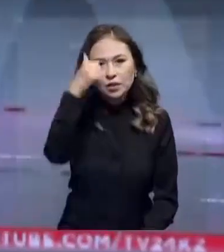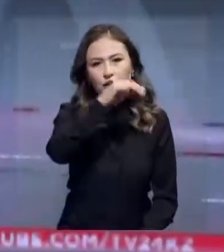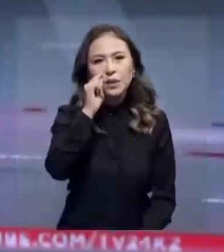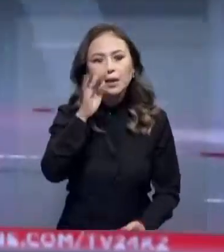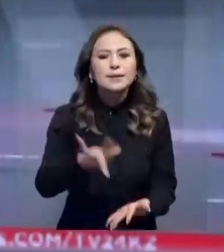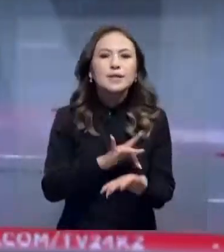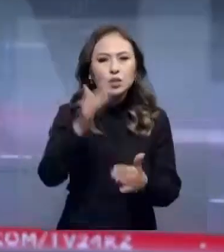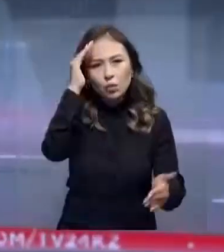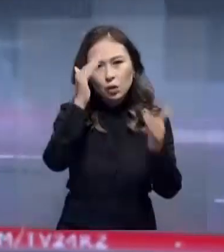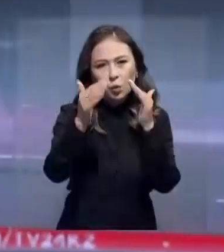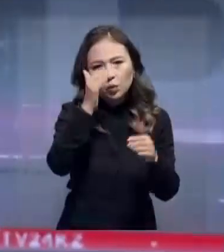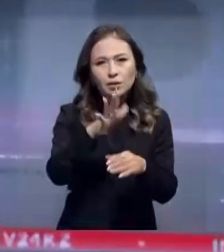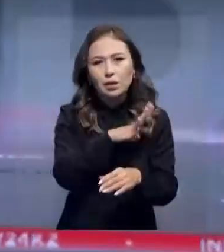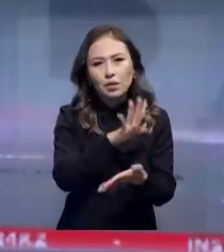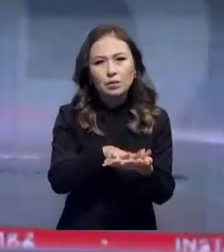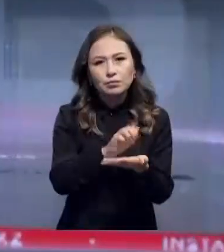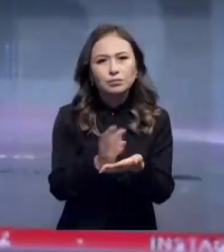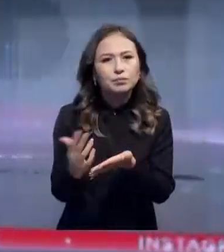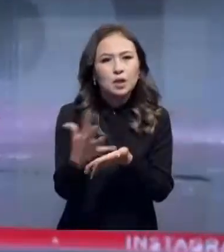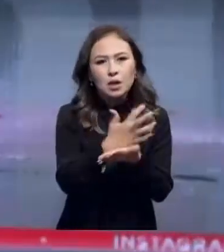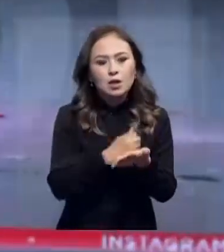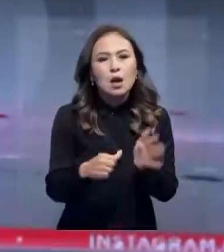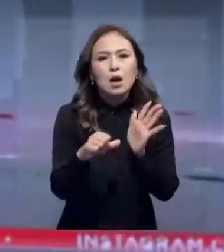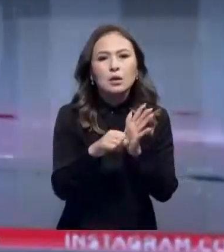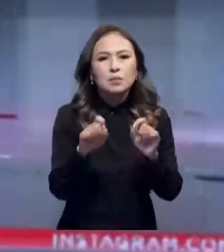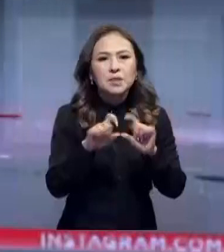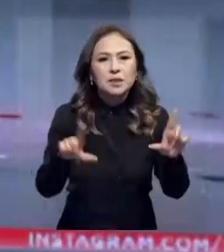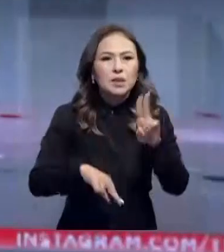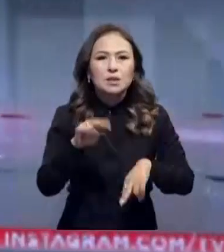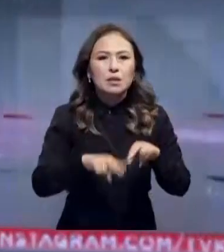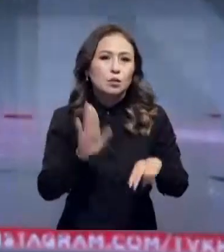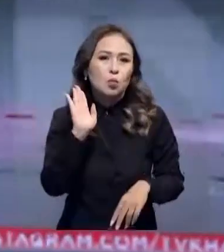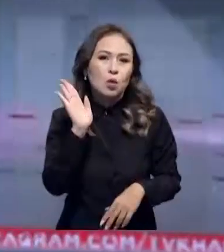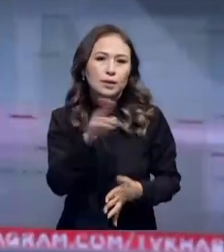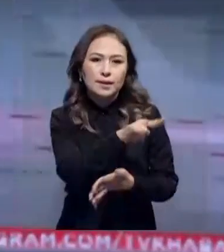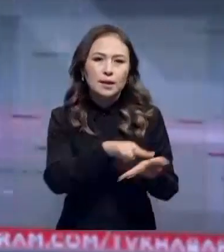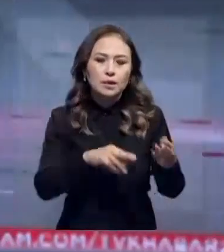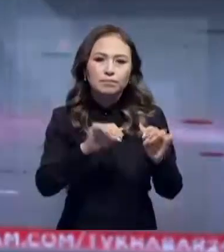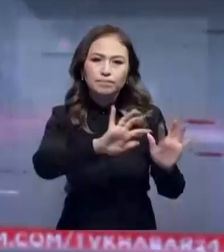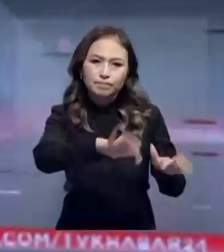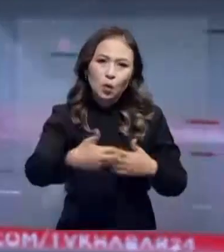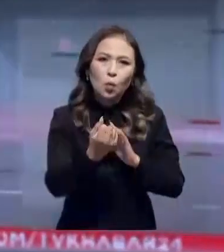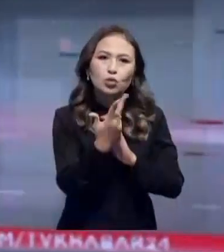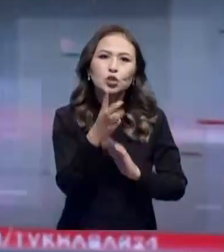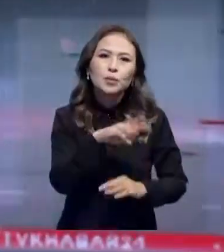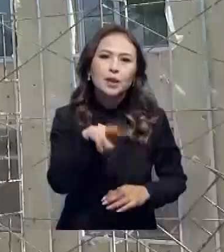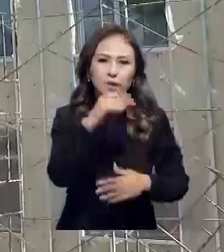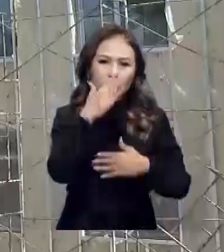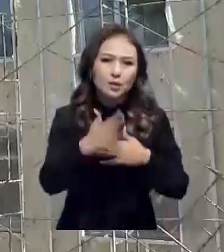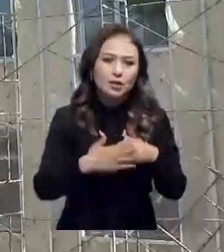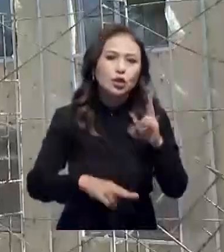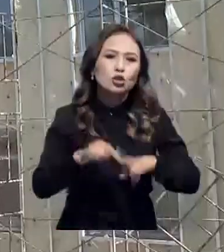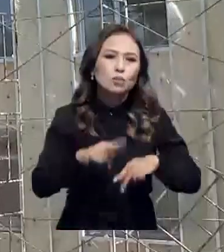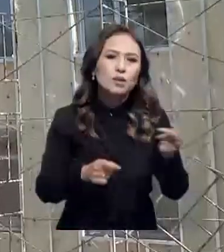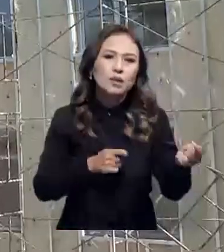Биыл Шымкент қаласында жемқорлардан өндірілген қаржыға 6 мектеп салынады. Мемлекет пайдасына тәркіленген сомма 13 миллиард теңге шамасында.